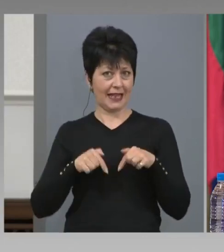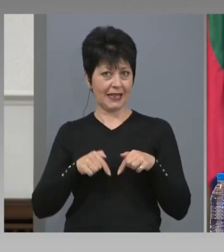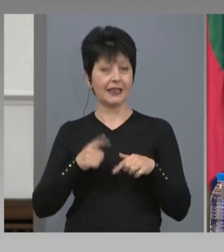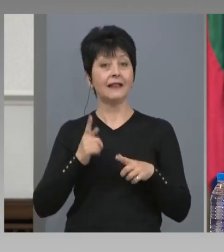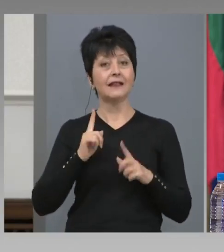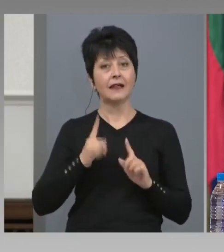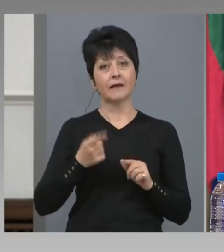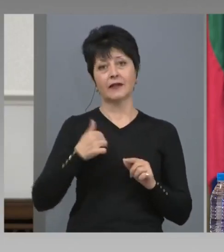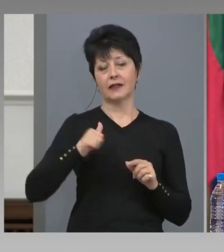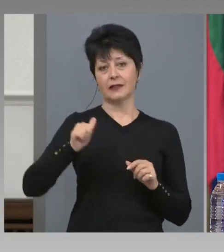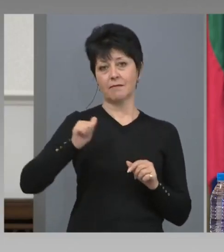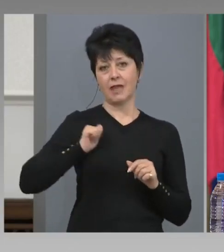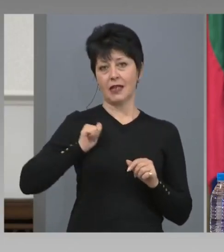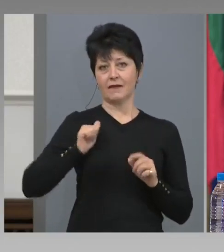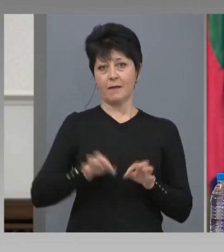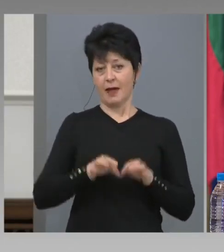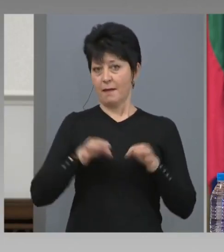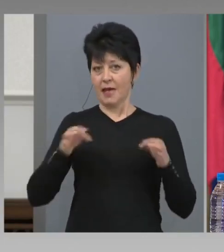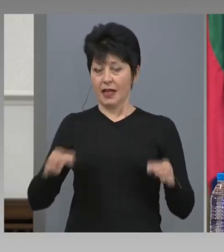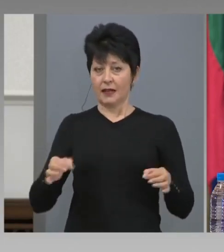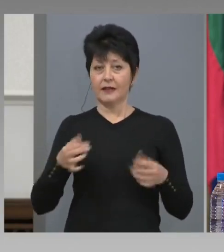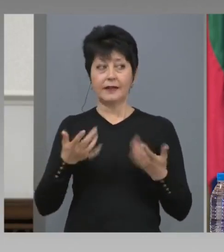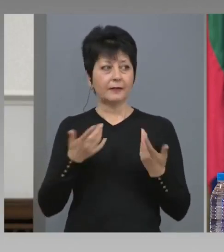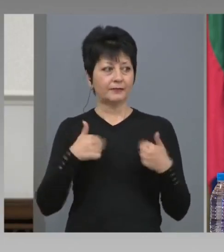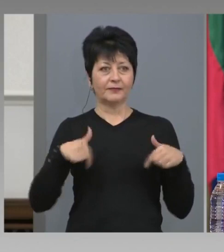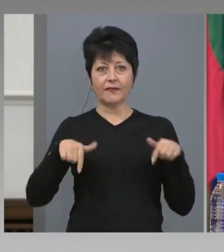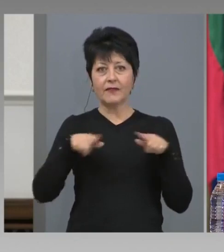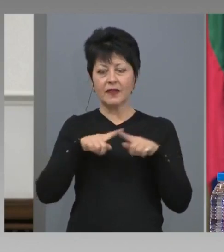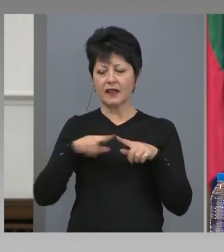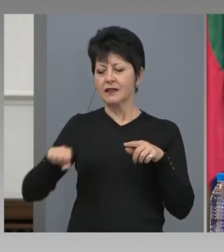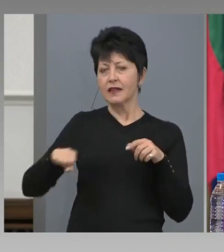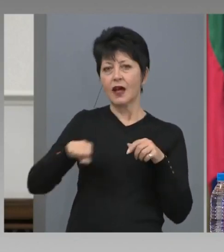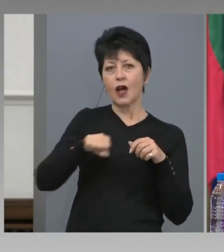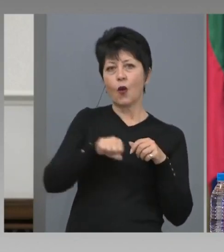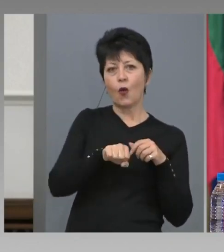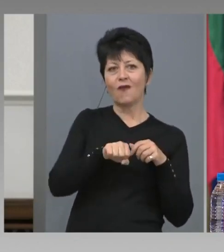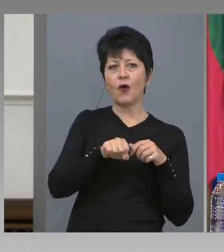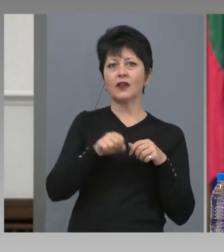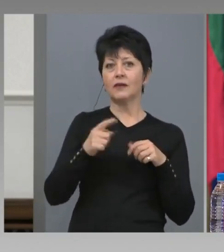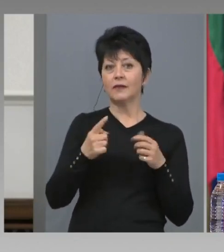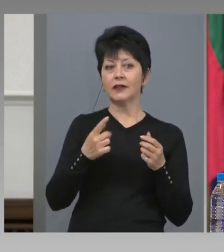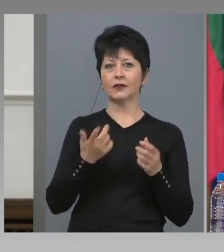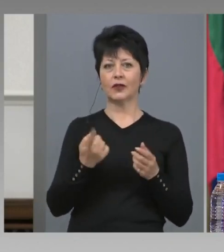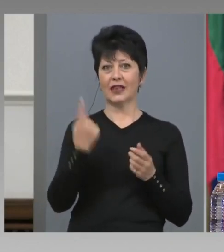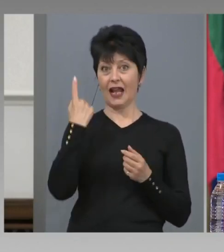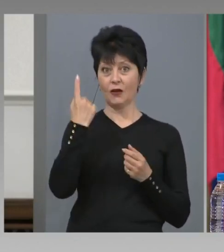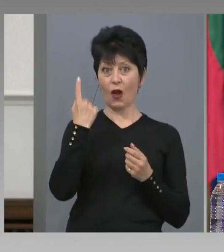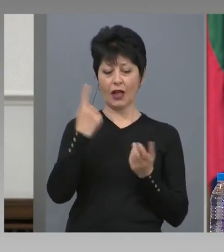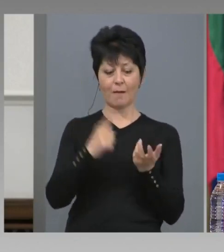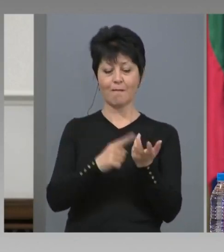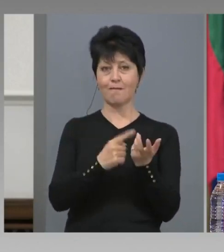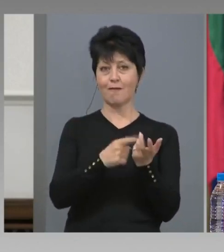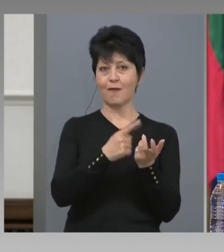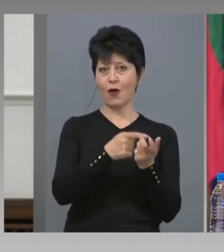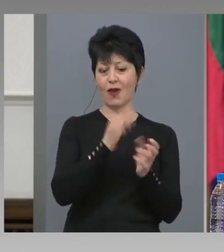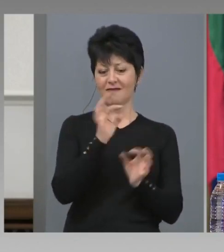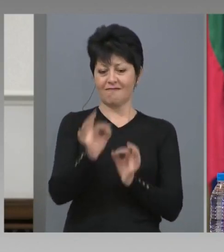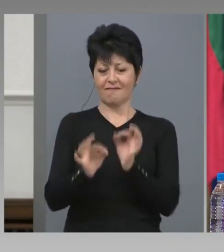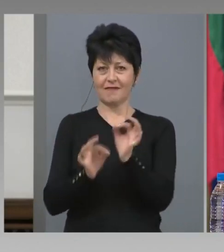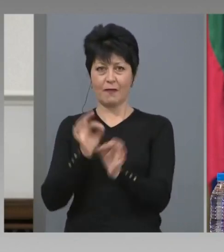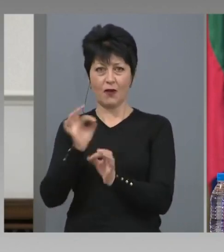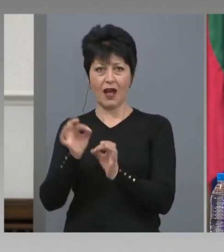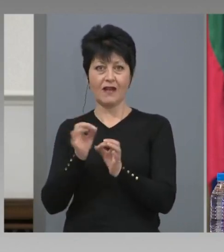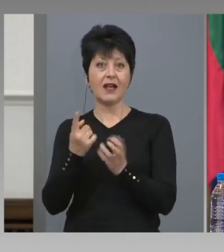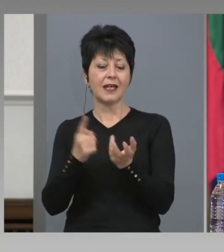спазваме мерките. Защото ние се ръководим от едно нещо. Броя на заболяваните и броя на